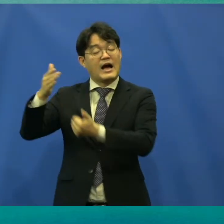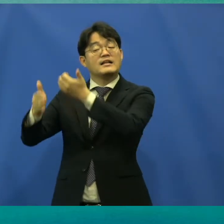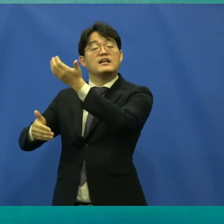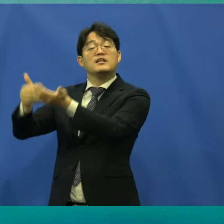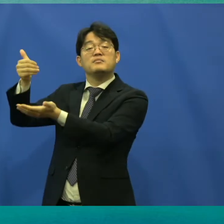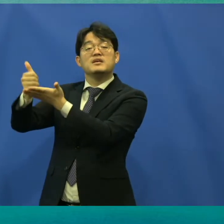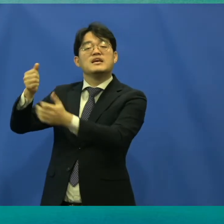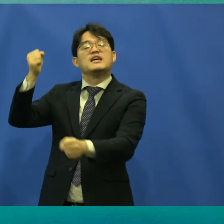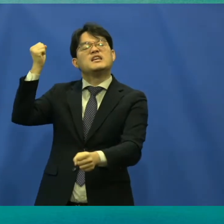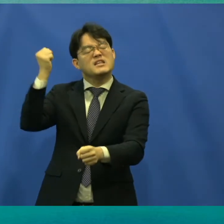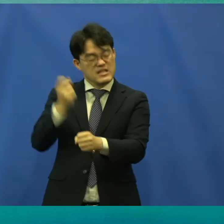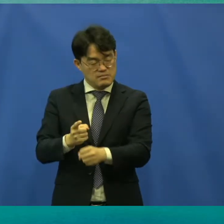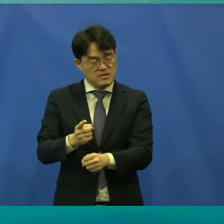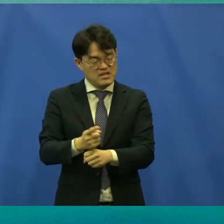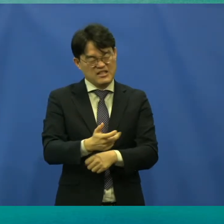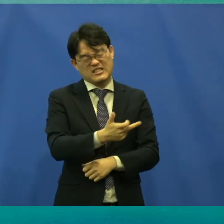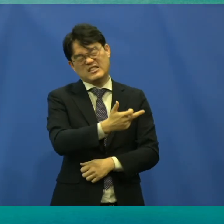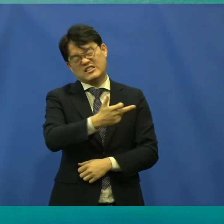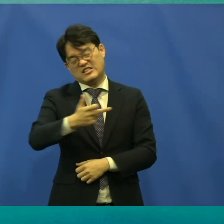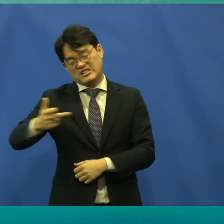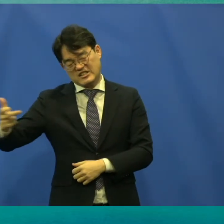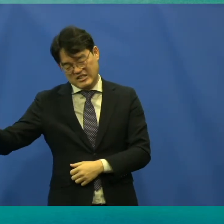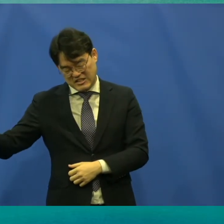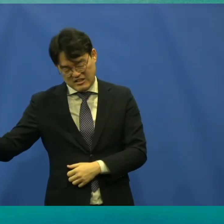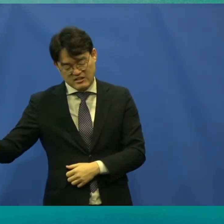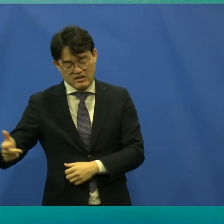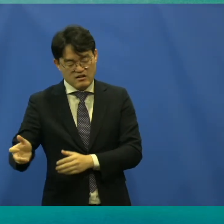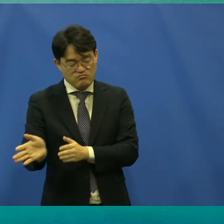이미 큰 물고기를 예비하사.